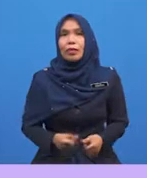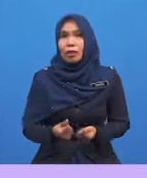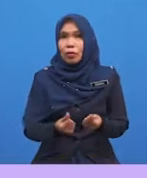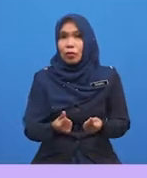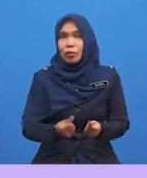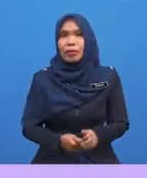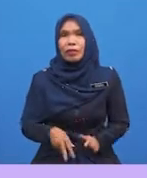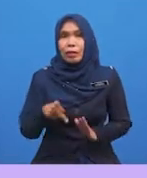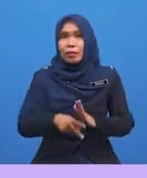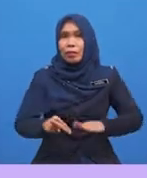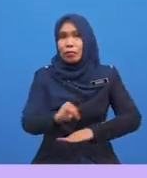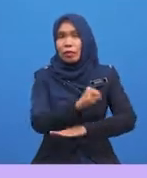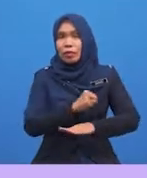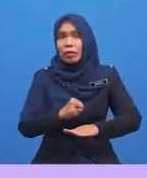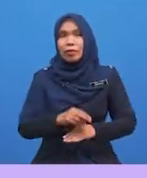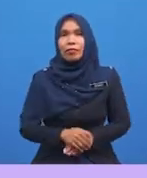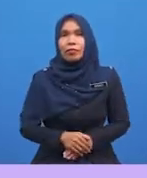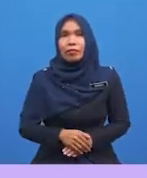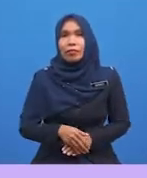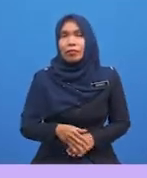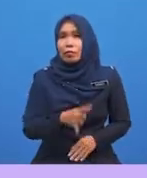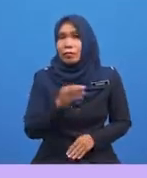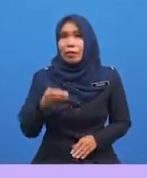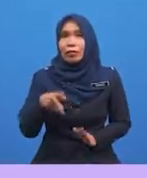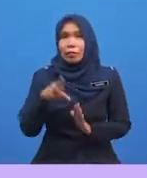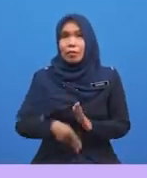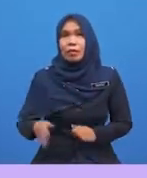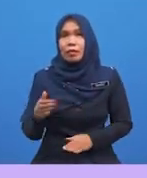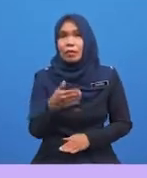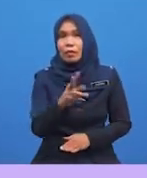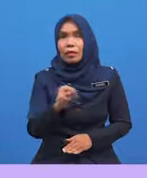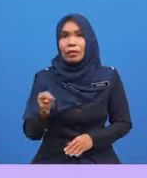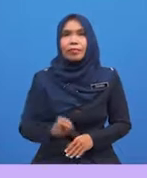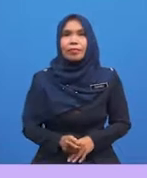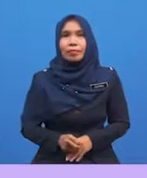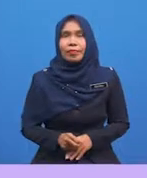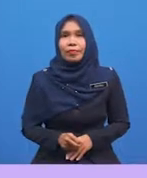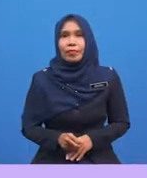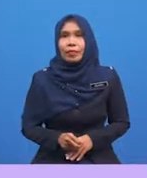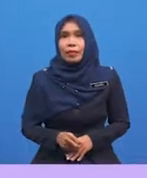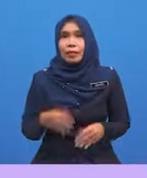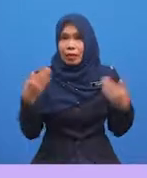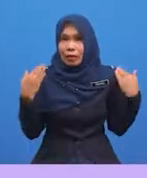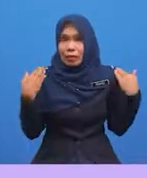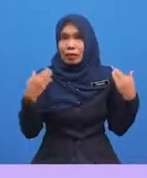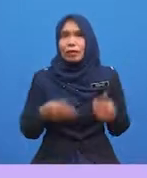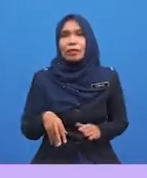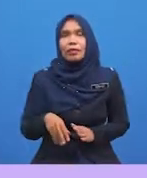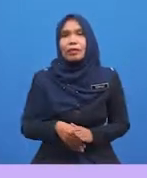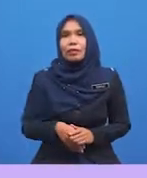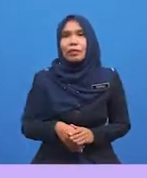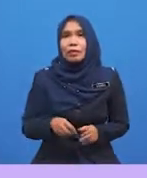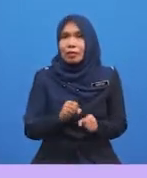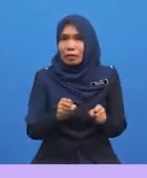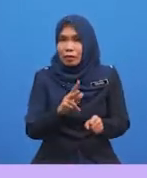slide. Kawasan pesisir pantai dan sungai menyediakan kemudahan perhubungan yang baik seperti